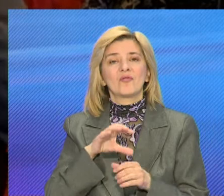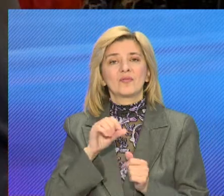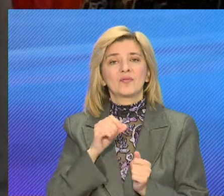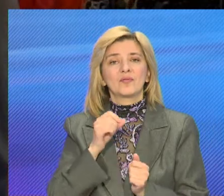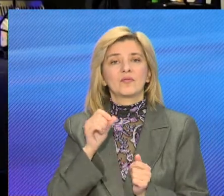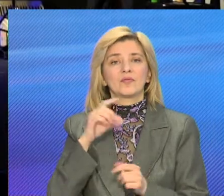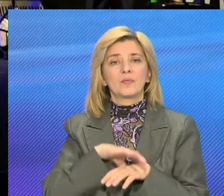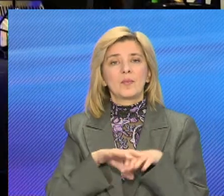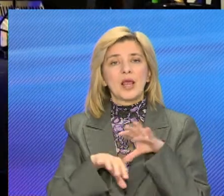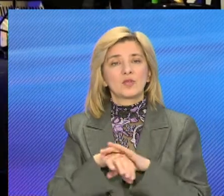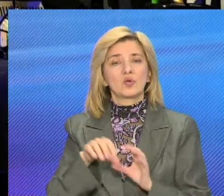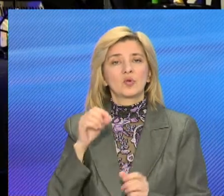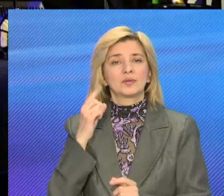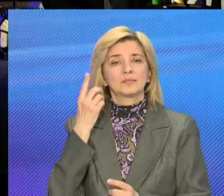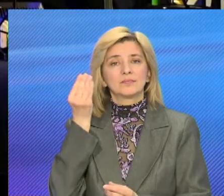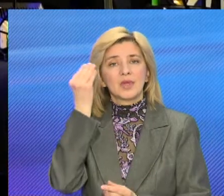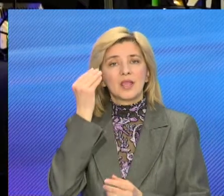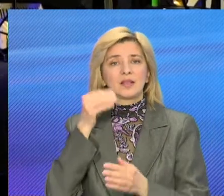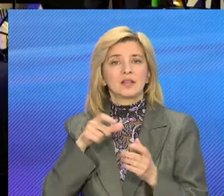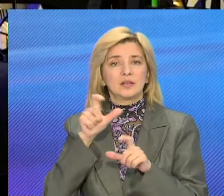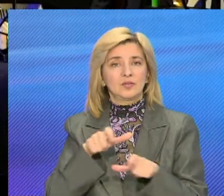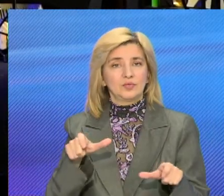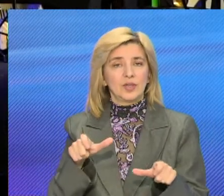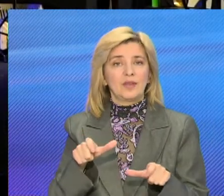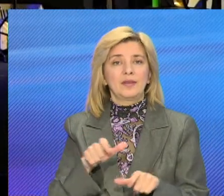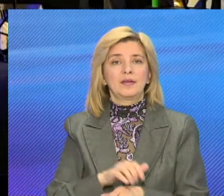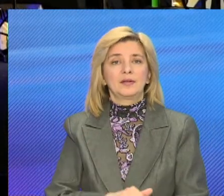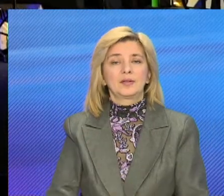густу. Вот и моя кузина подтвердит.